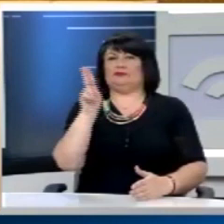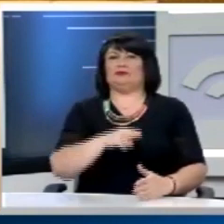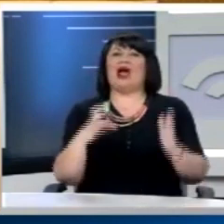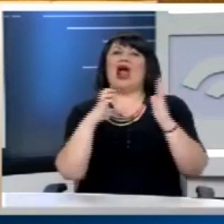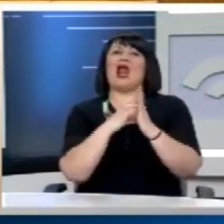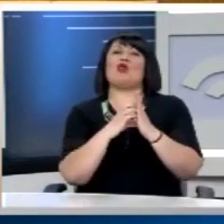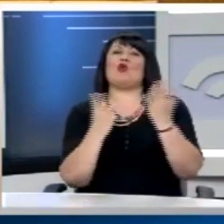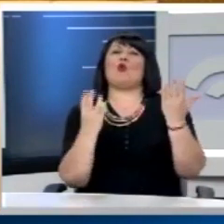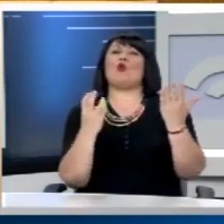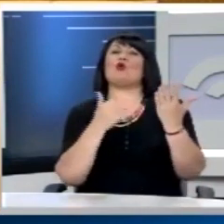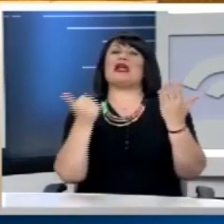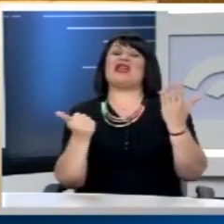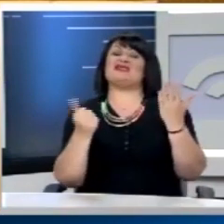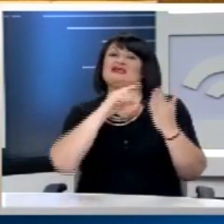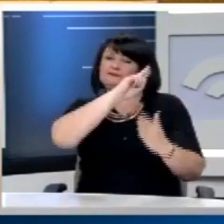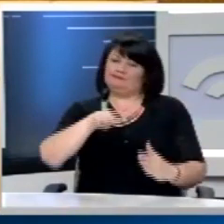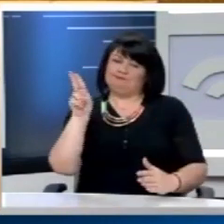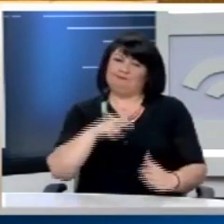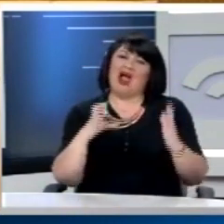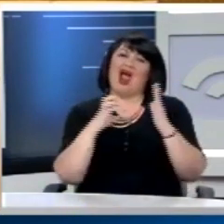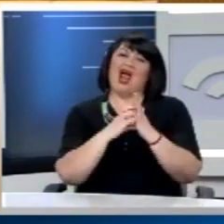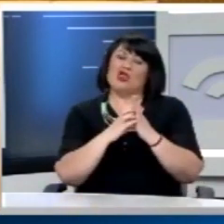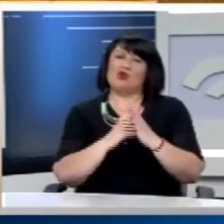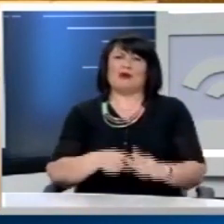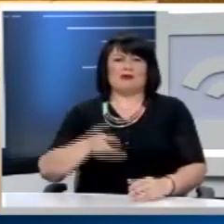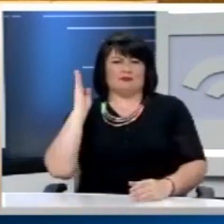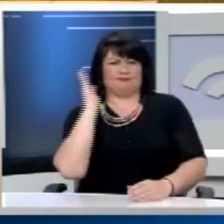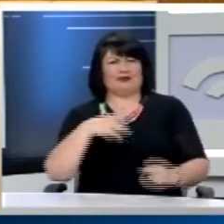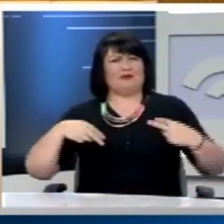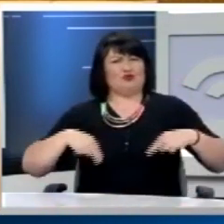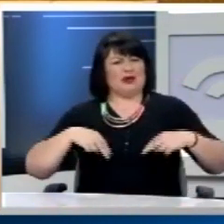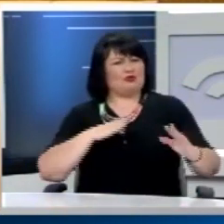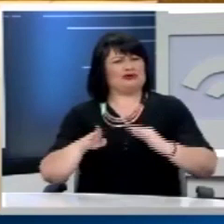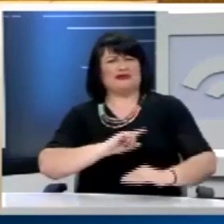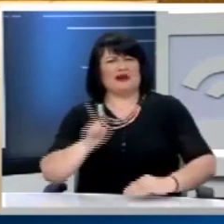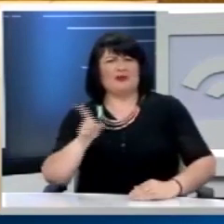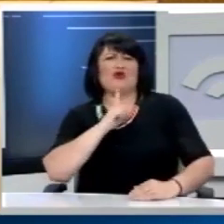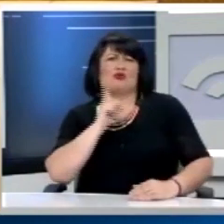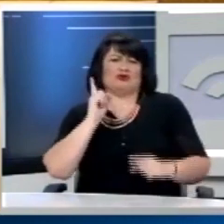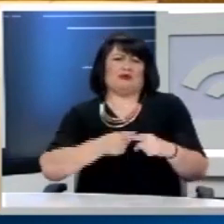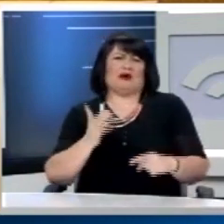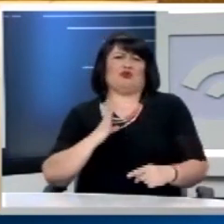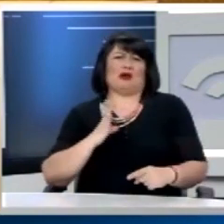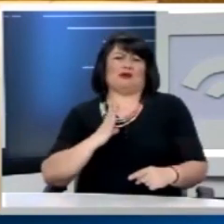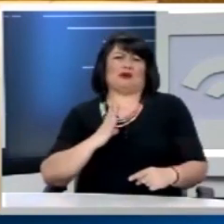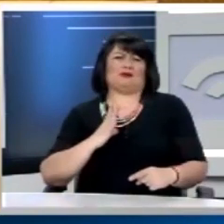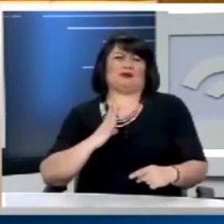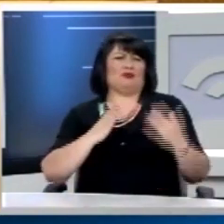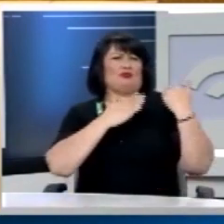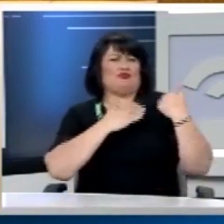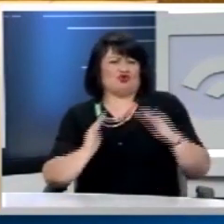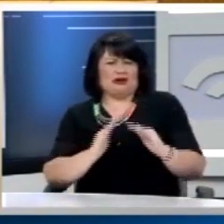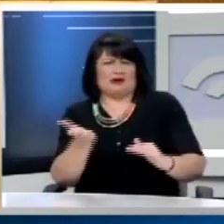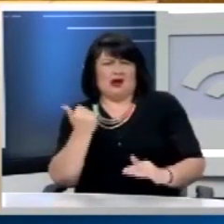άρθρου 86, ώστε να μπορεί να διώκονται οι υπουργοί, όπως όλοι οι πολίτες, όπως και το να